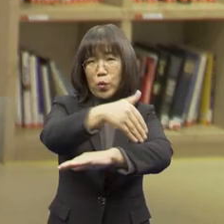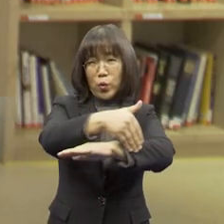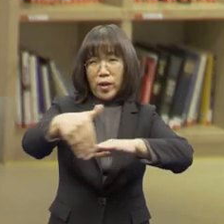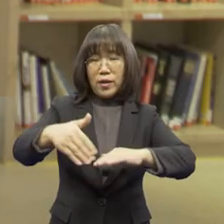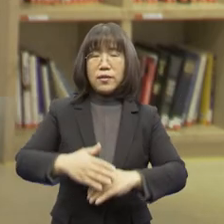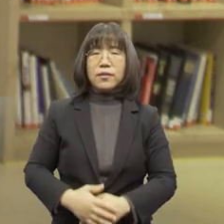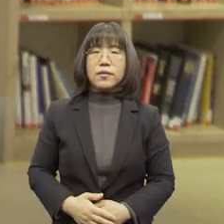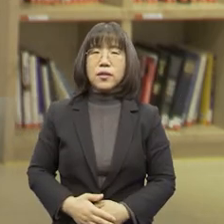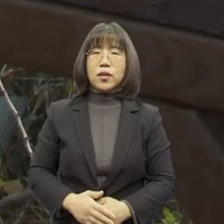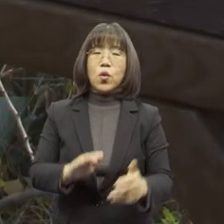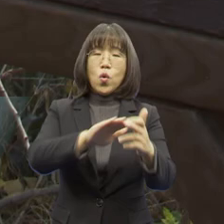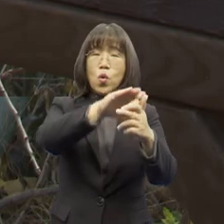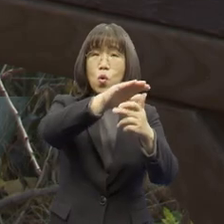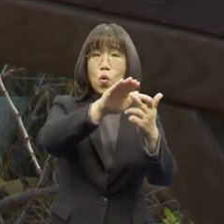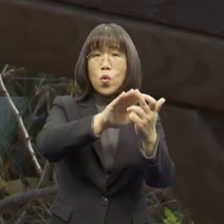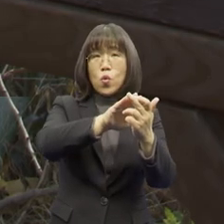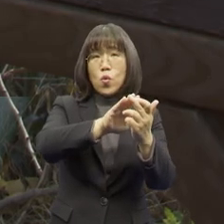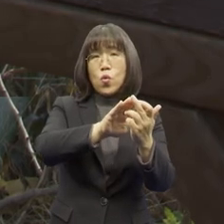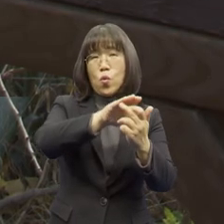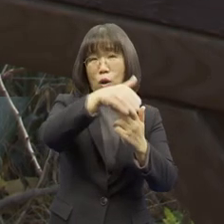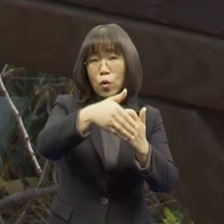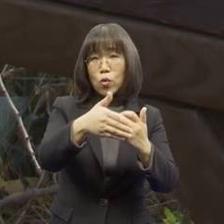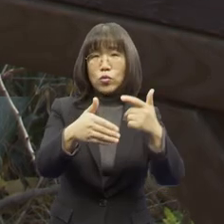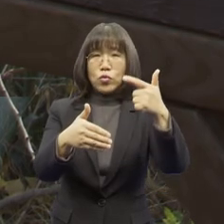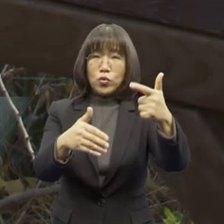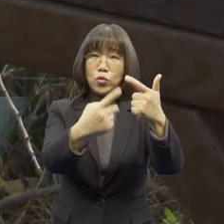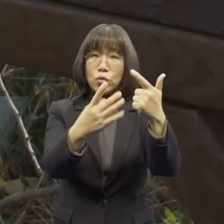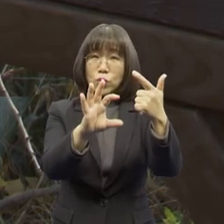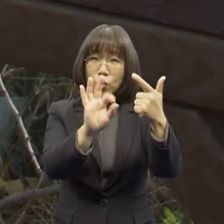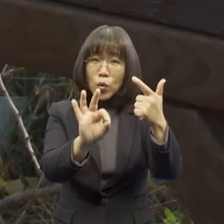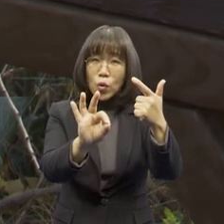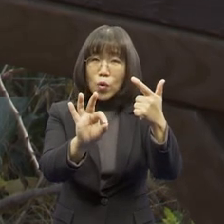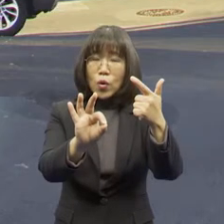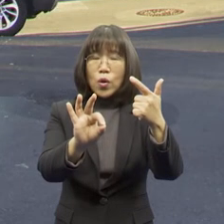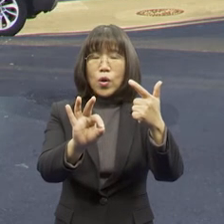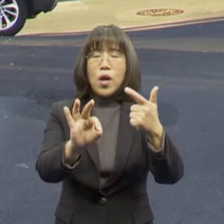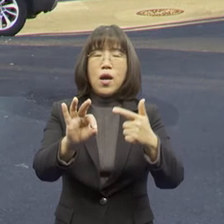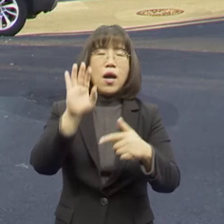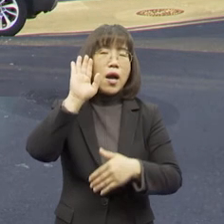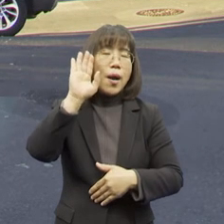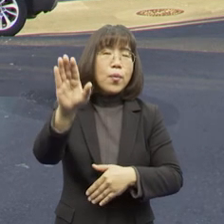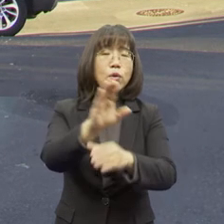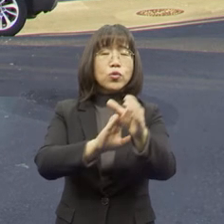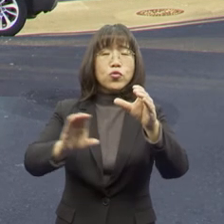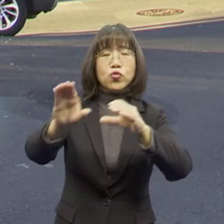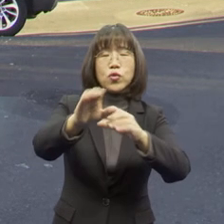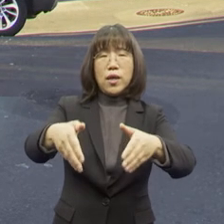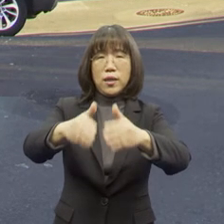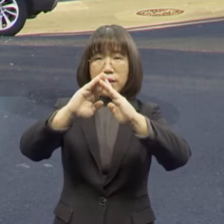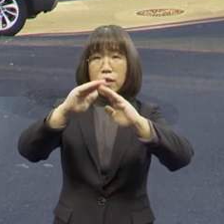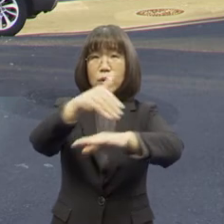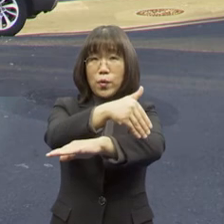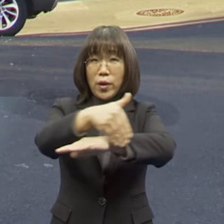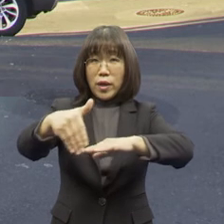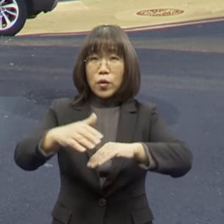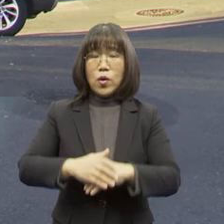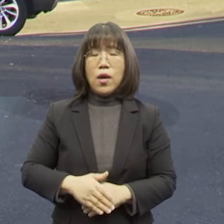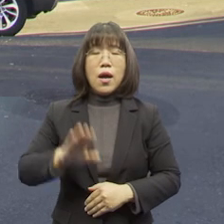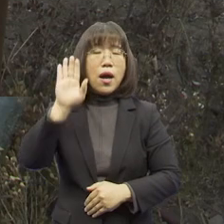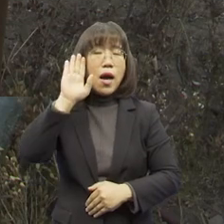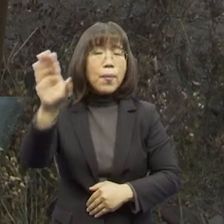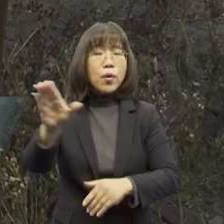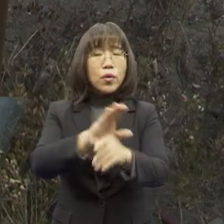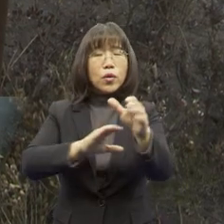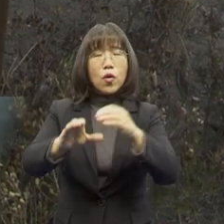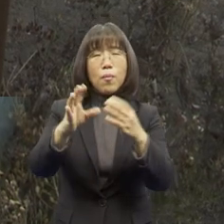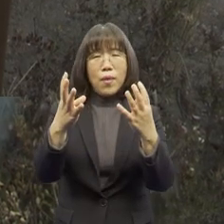병행할 예정입니다. 한편 화곡육동 주민자치회는 마을 게시판을 추가로 설치할 계획이며 설치